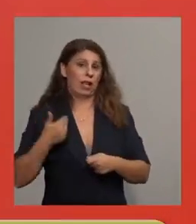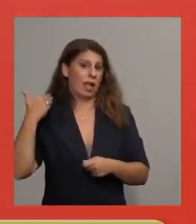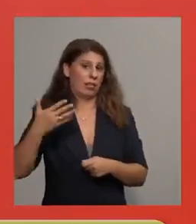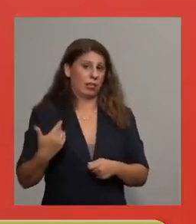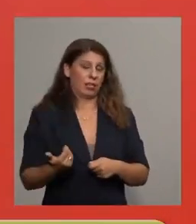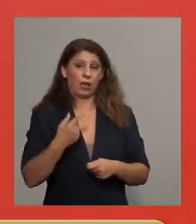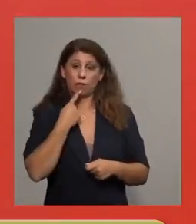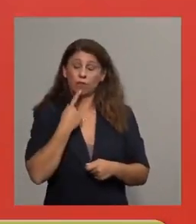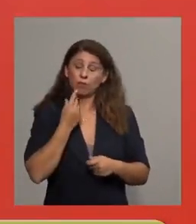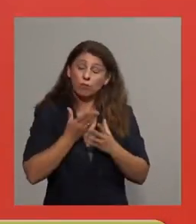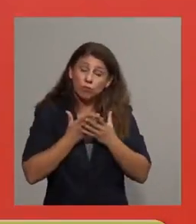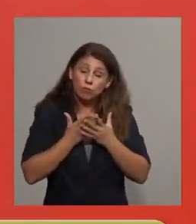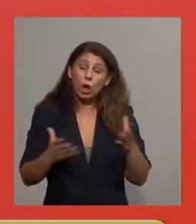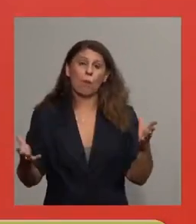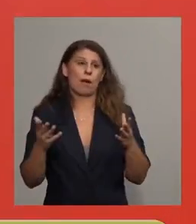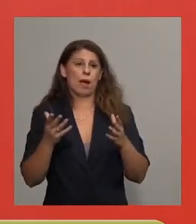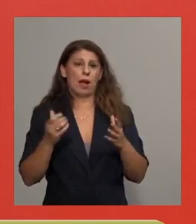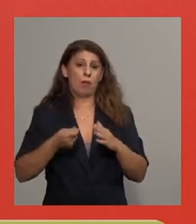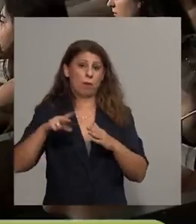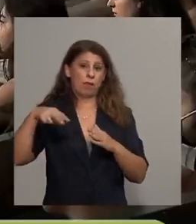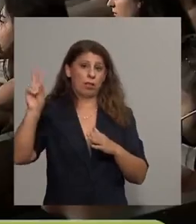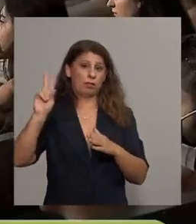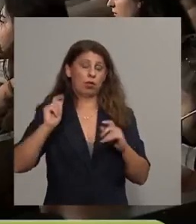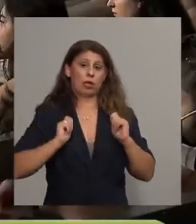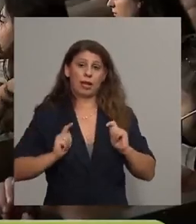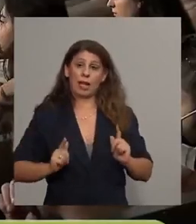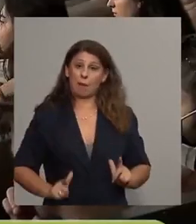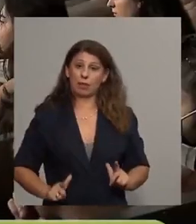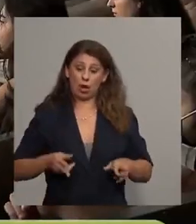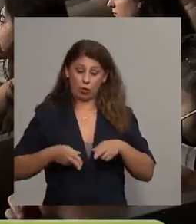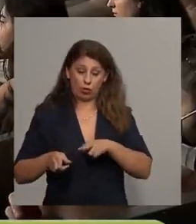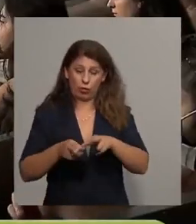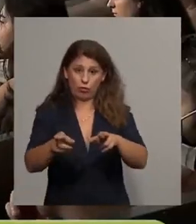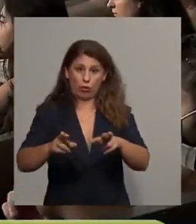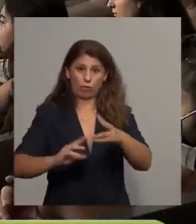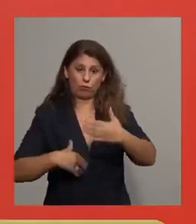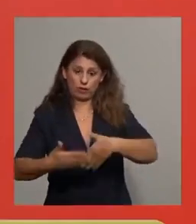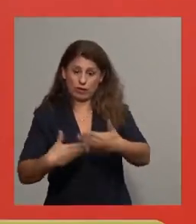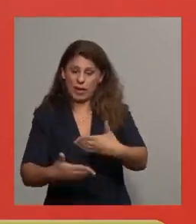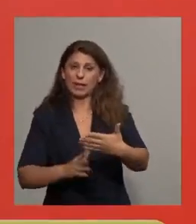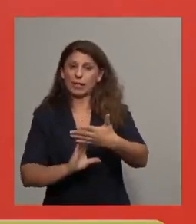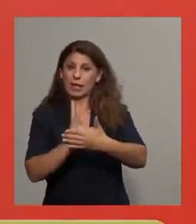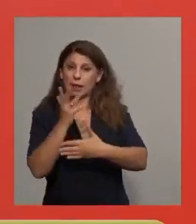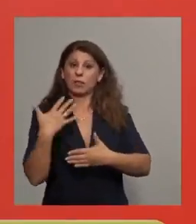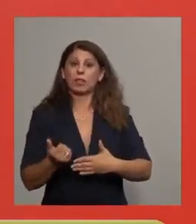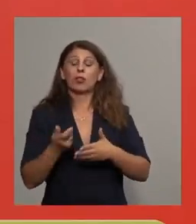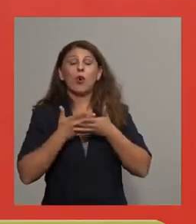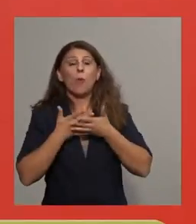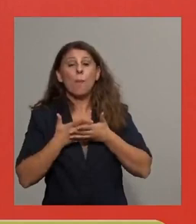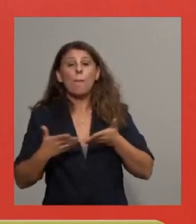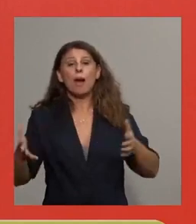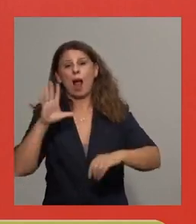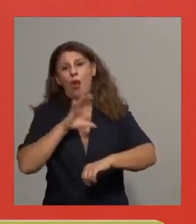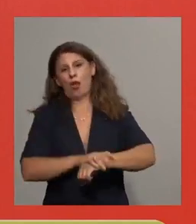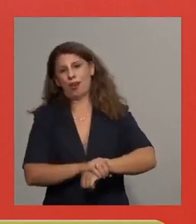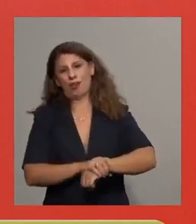φέρουν, τους λέμε, ακόμα μεγαλύτερο πληθωρισμό. Ο καπιταλιστικός δρόμος εξέλιξης, ανάπτυξης, είναι ο μεγάλος